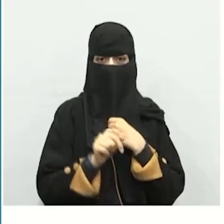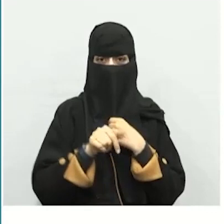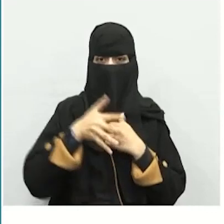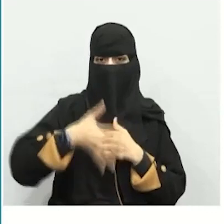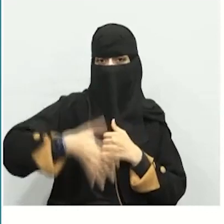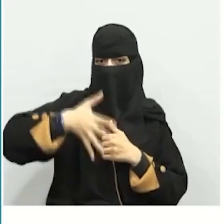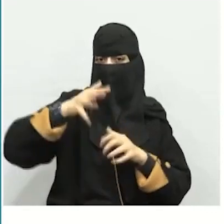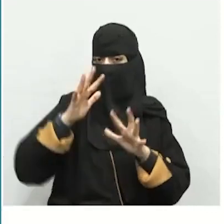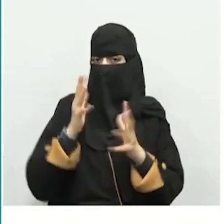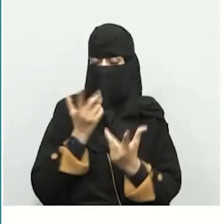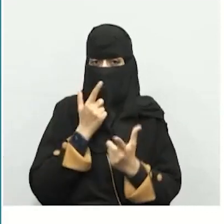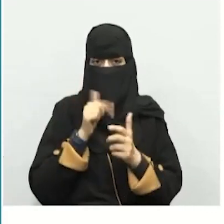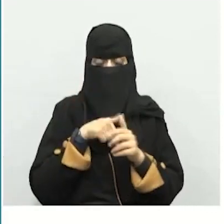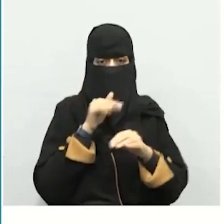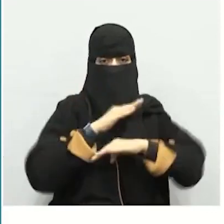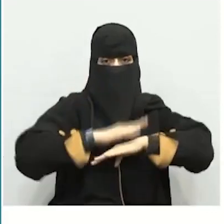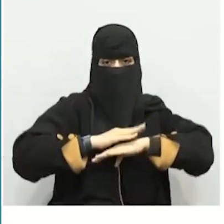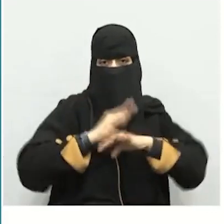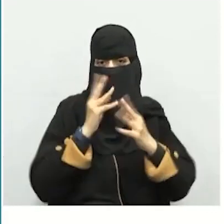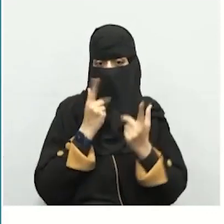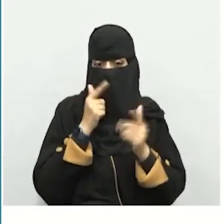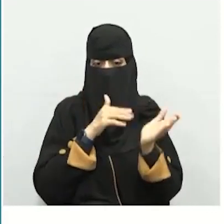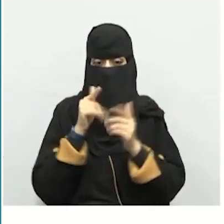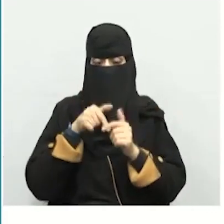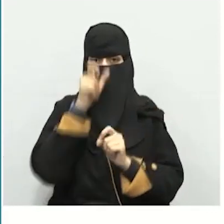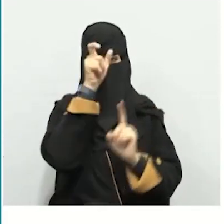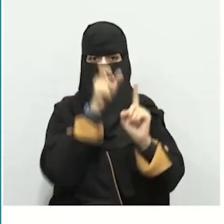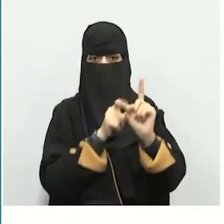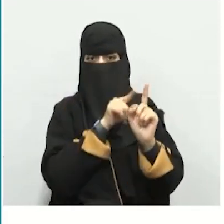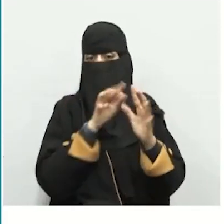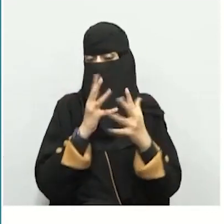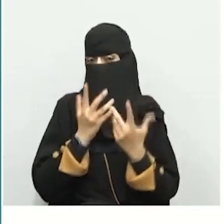نشأة خادم الحرمين الشريفين الملك سلمان بن عبد العزيز وشخصيته.